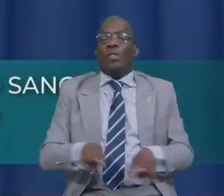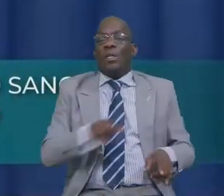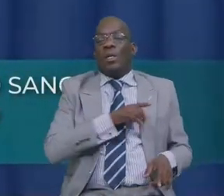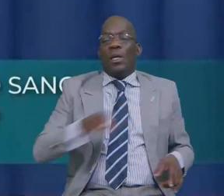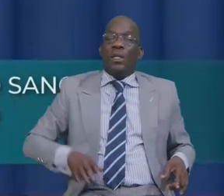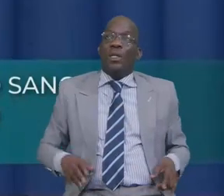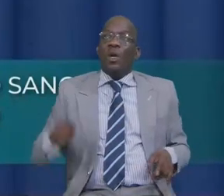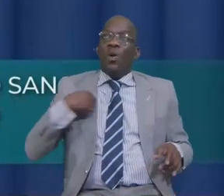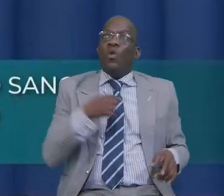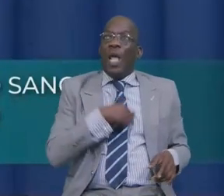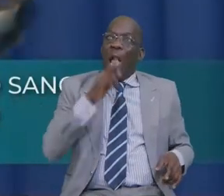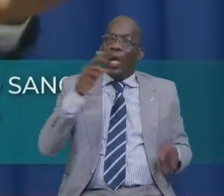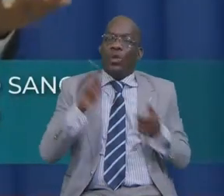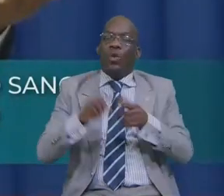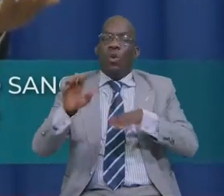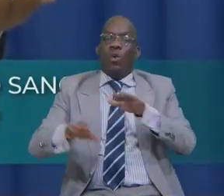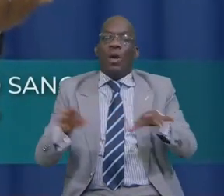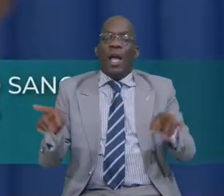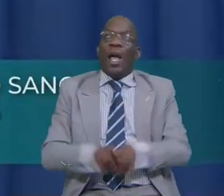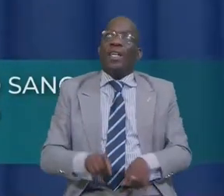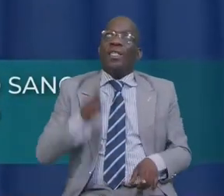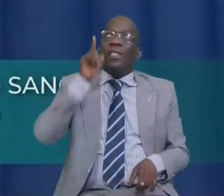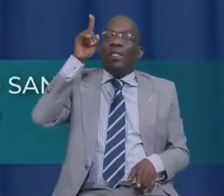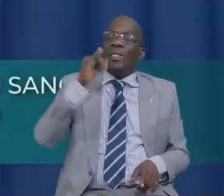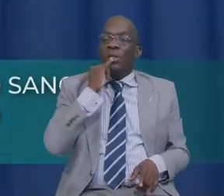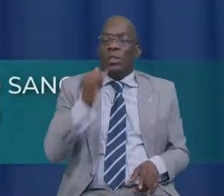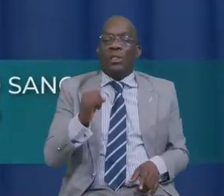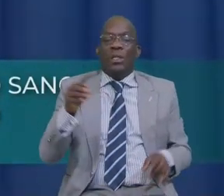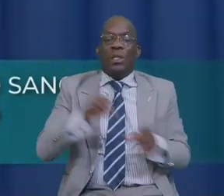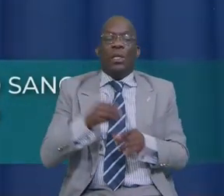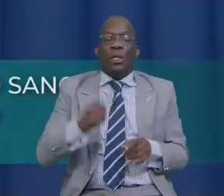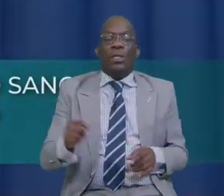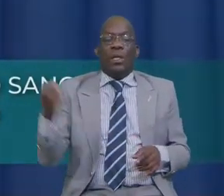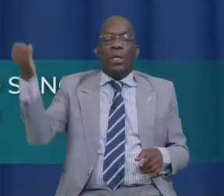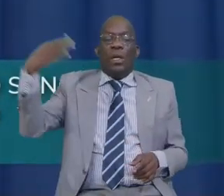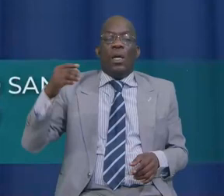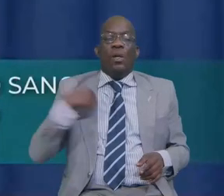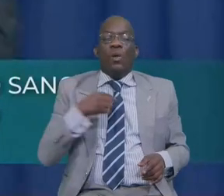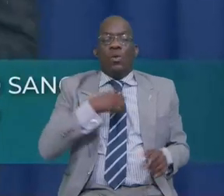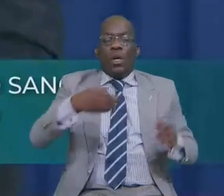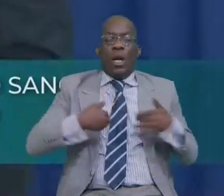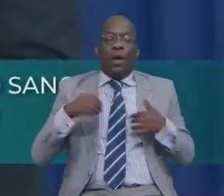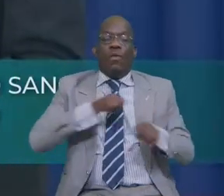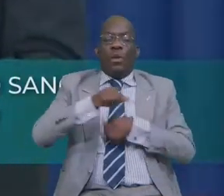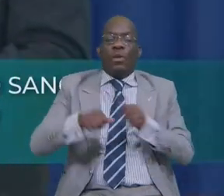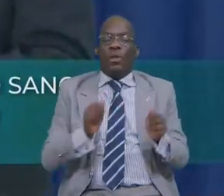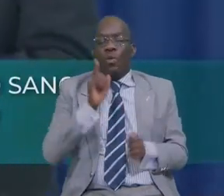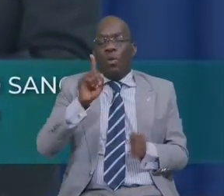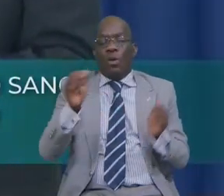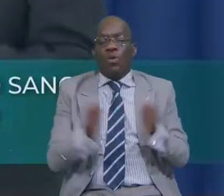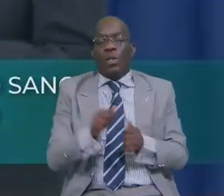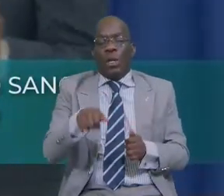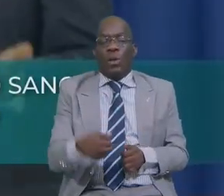dans la lumière, comme lui-même est dans la lumière. Nous sommes en communion avec lui. Et le sang